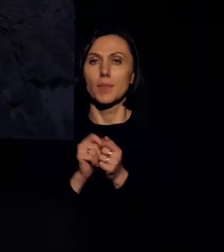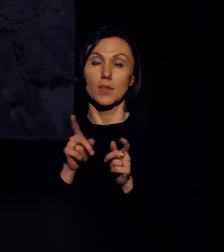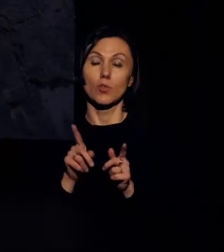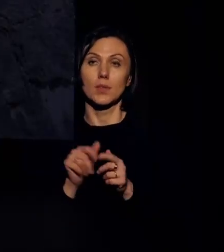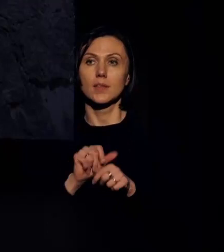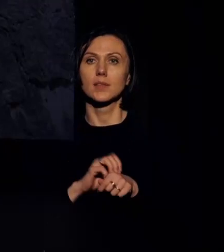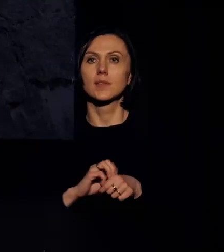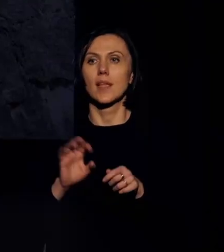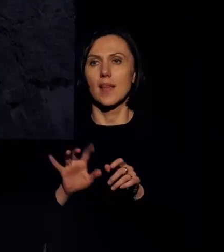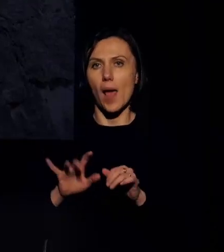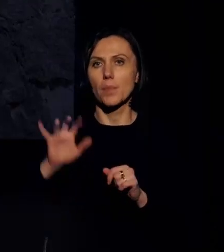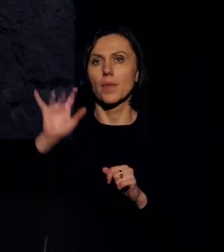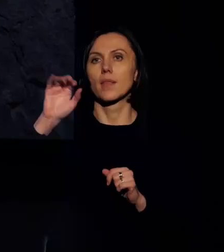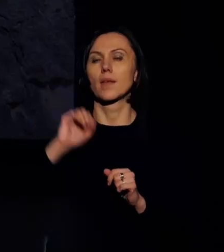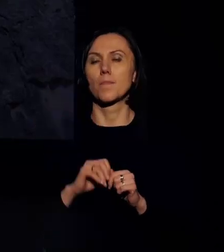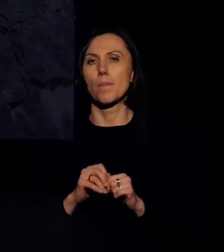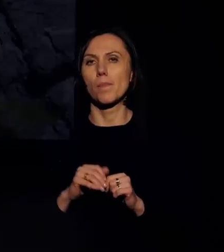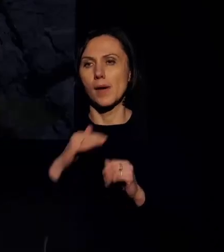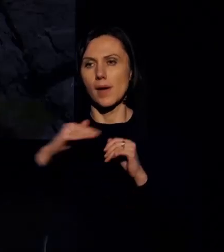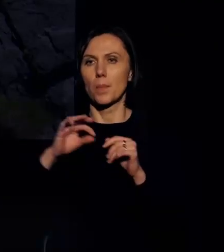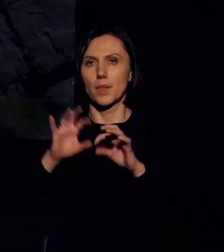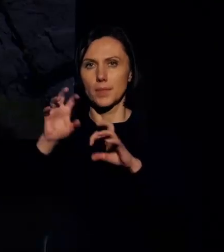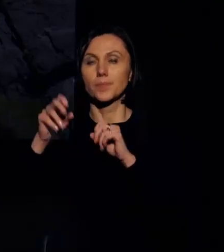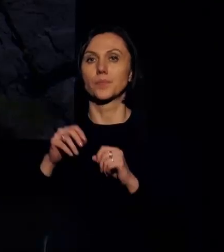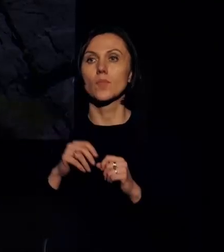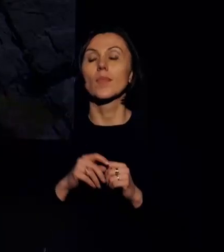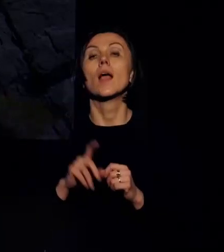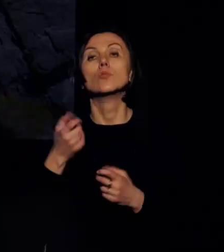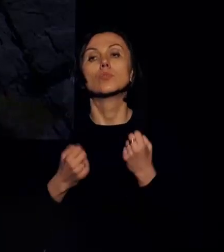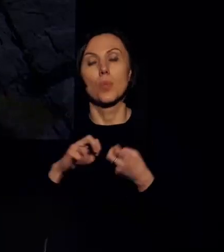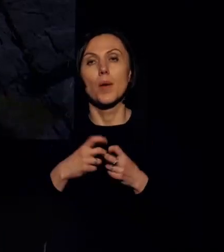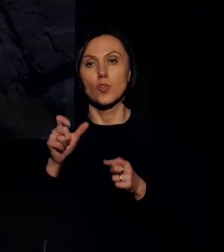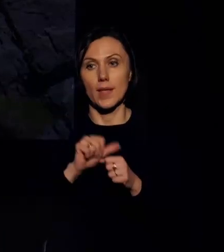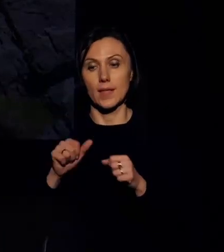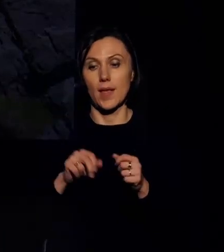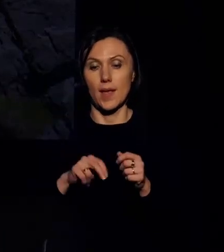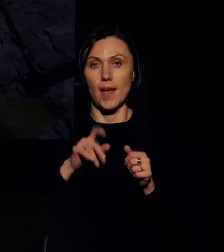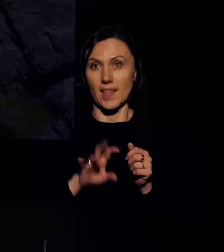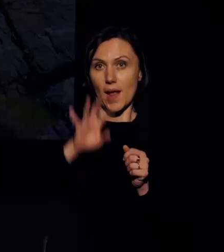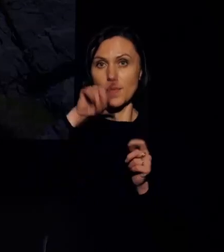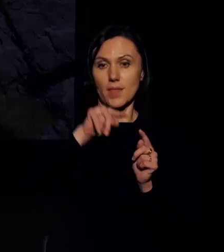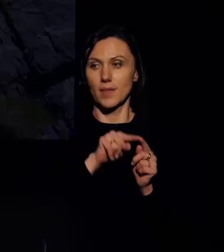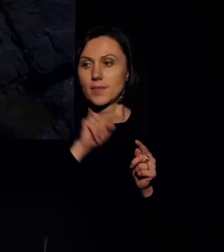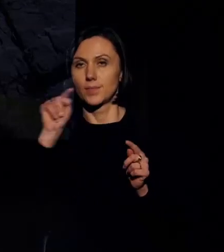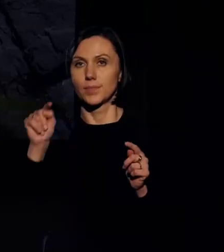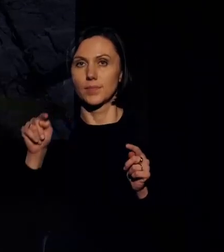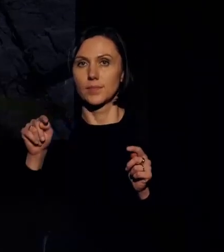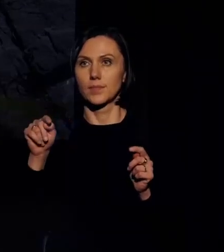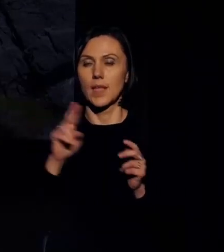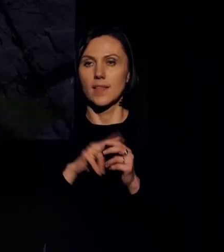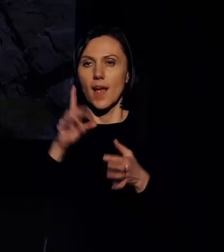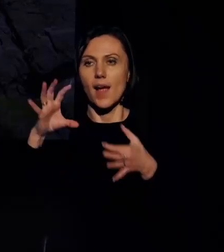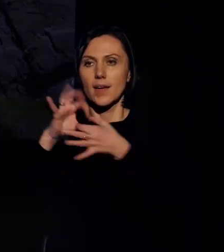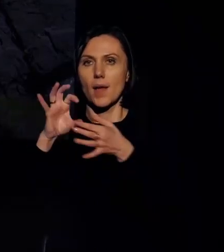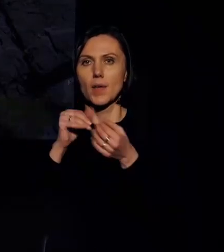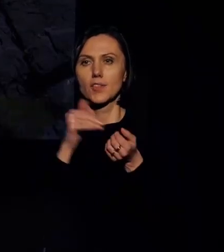również drabiny. Takim wyzwaniem na trasie jest przejście z drabiny na właśnie te